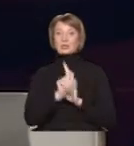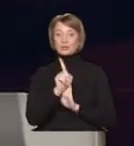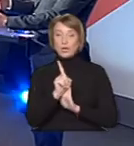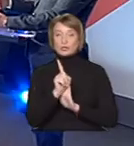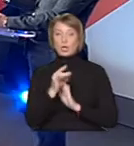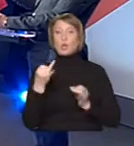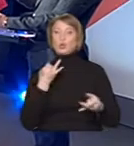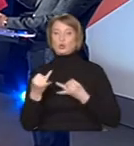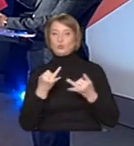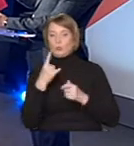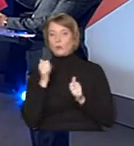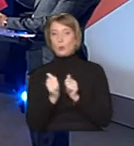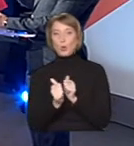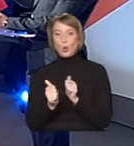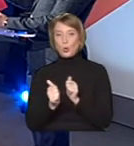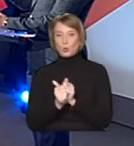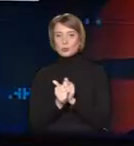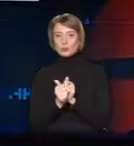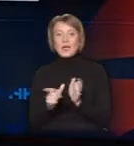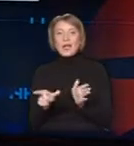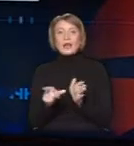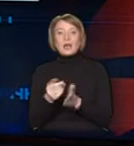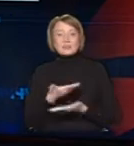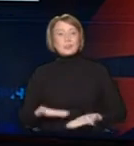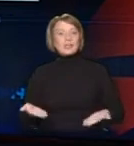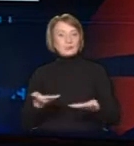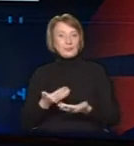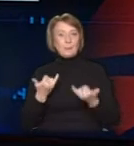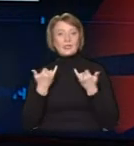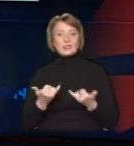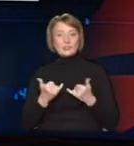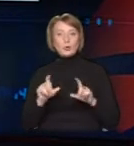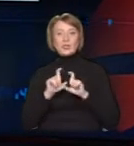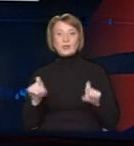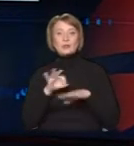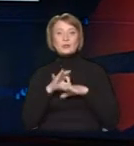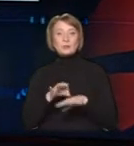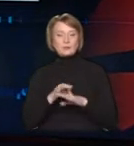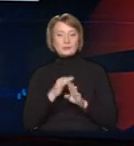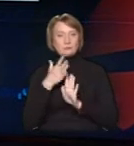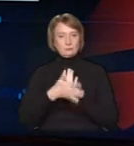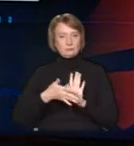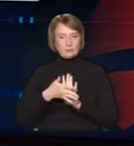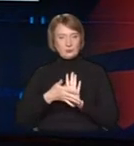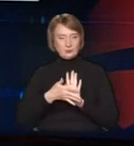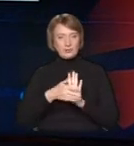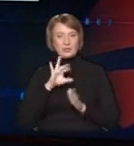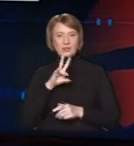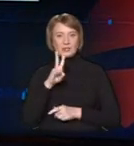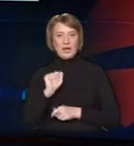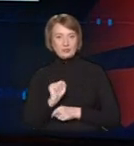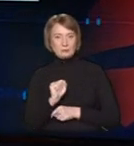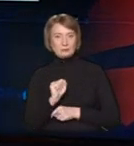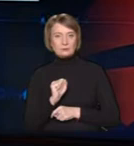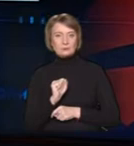одразу сказати, що поруч разом із нами сьогодні цей ефір проведе Тетяна Садовнича. Вона є перекладачем жестової